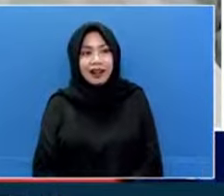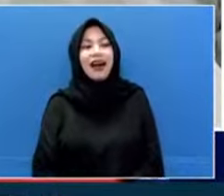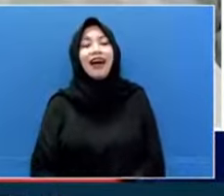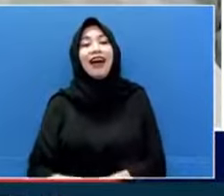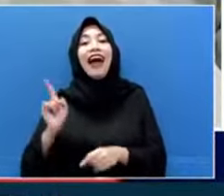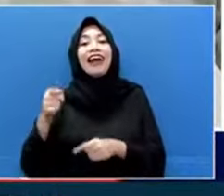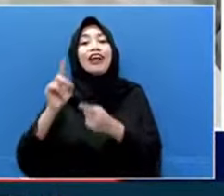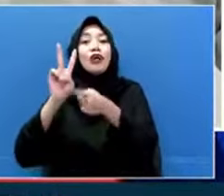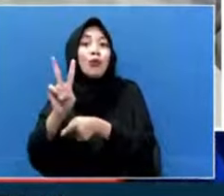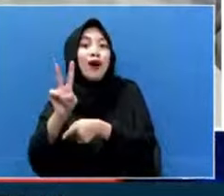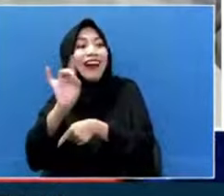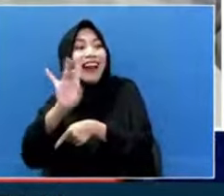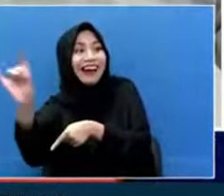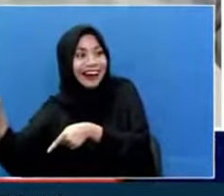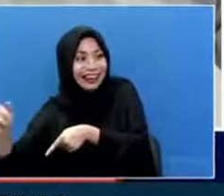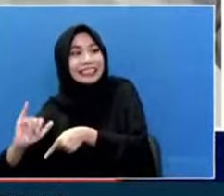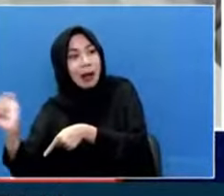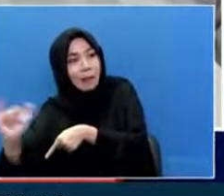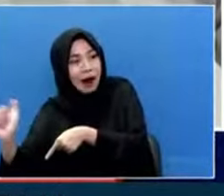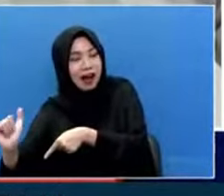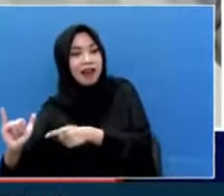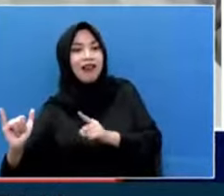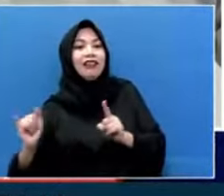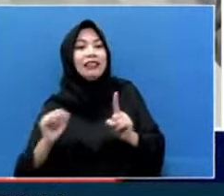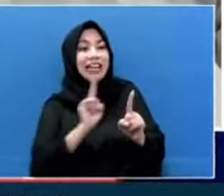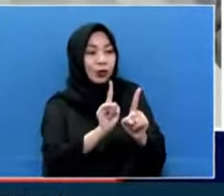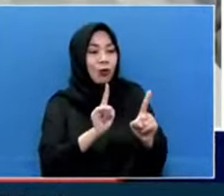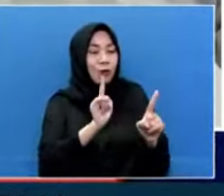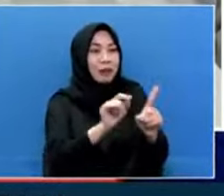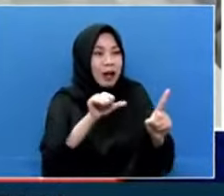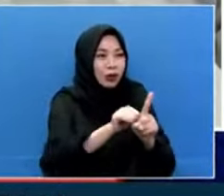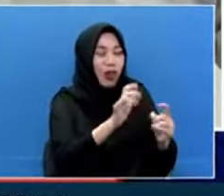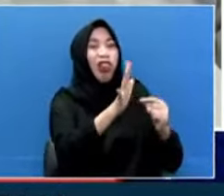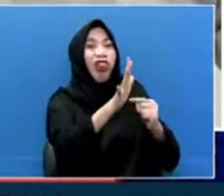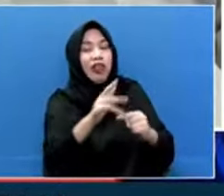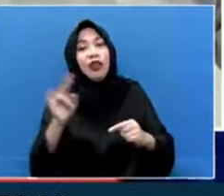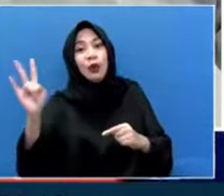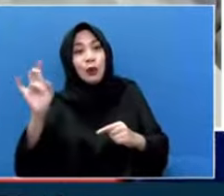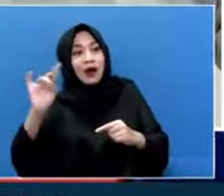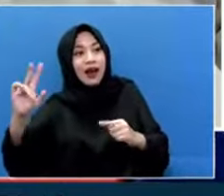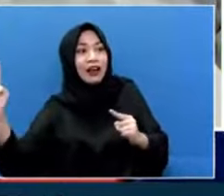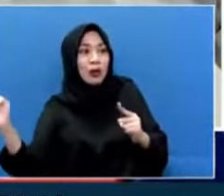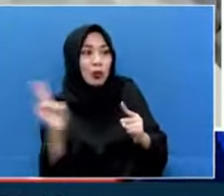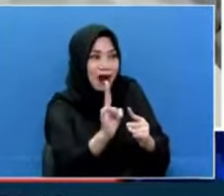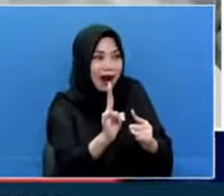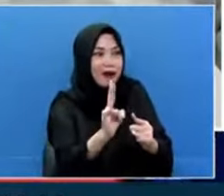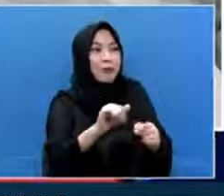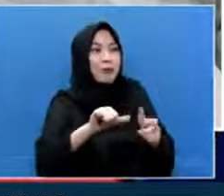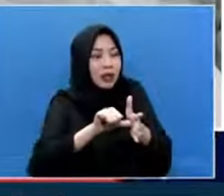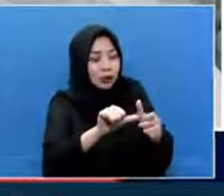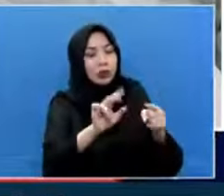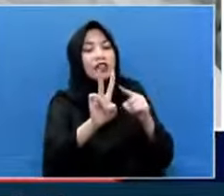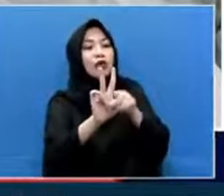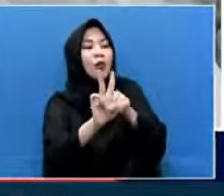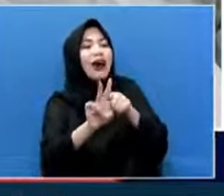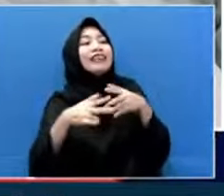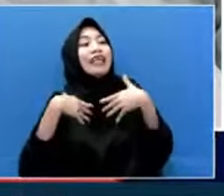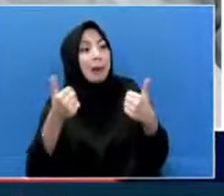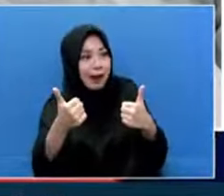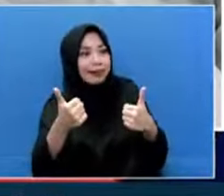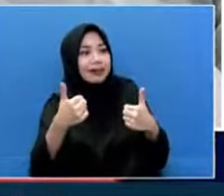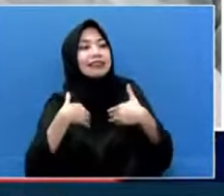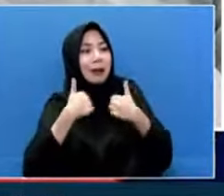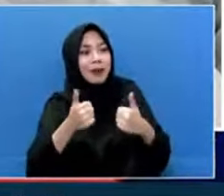lainnya pun juga membantu namun yang dibawa ke rumah sakit sampai omnam adalah satu ini yang saat ini sampai masih